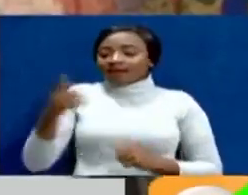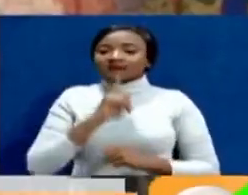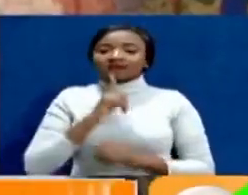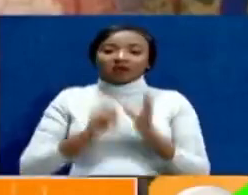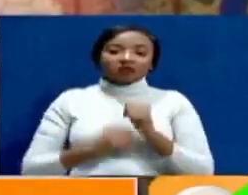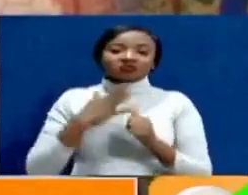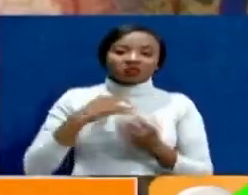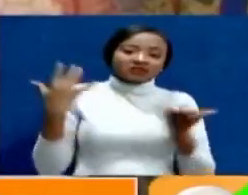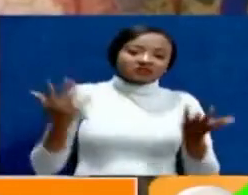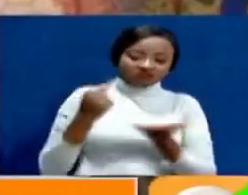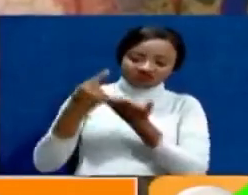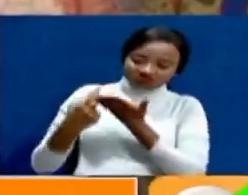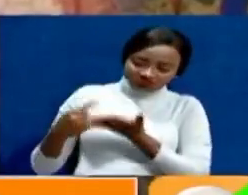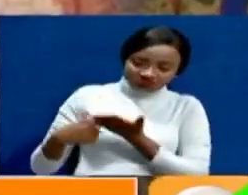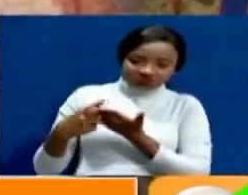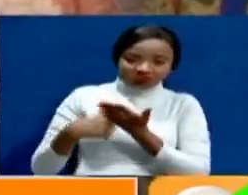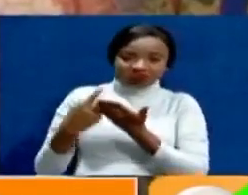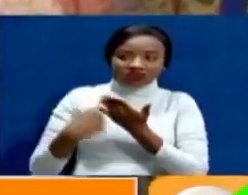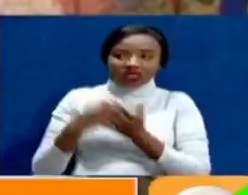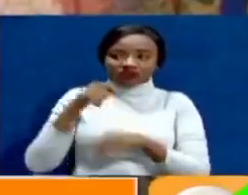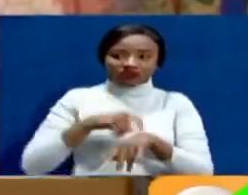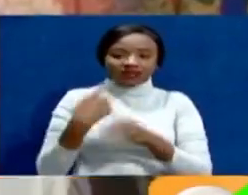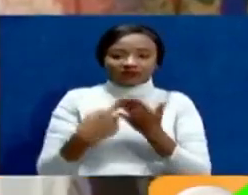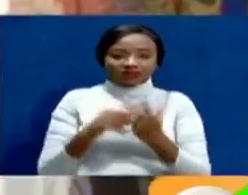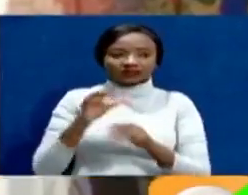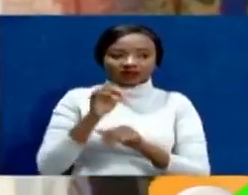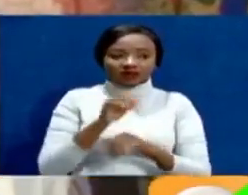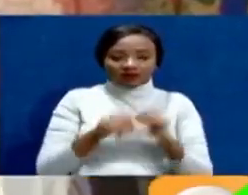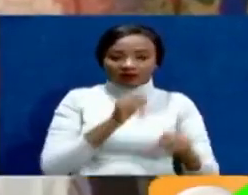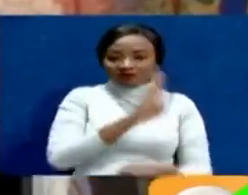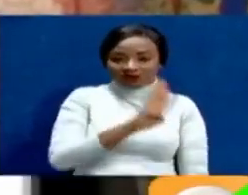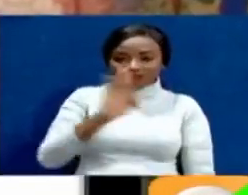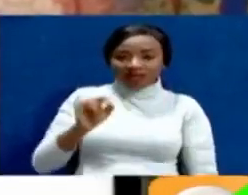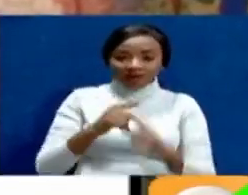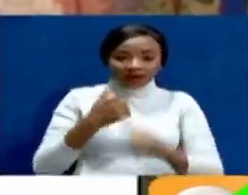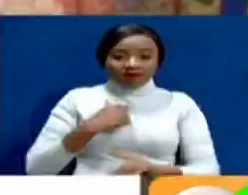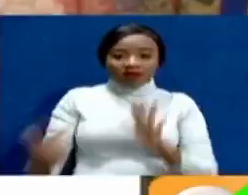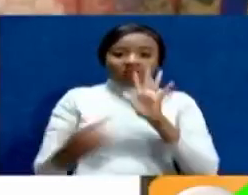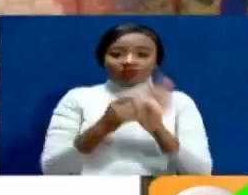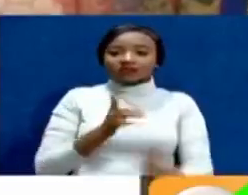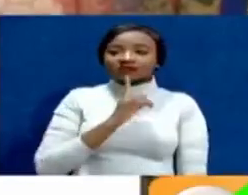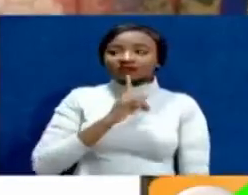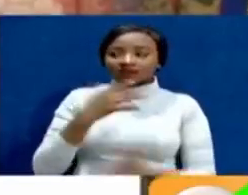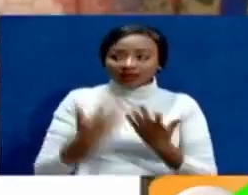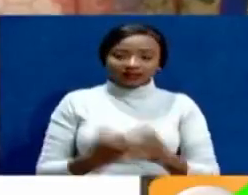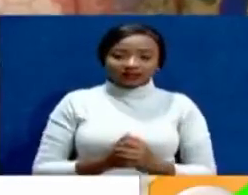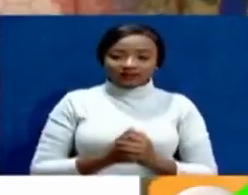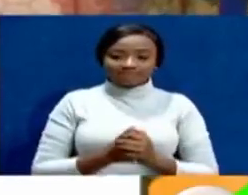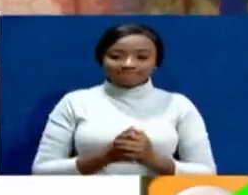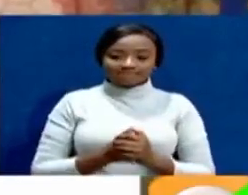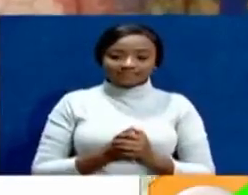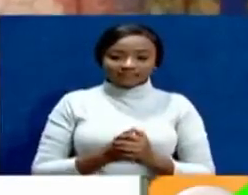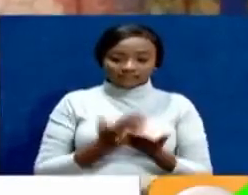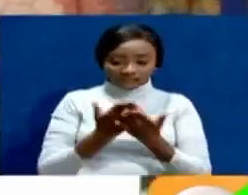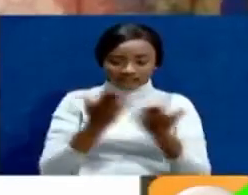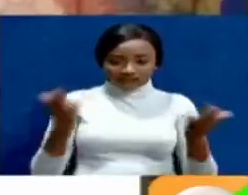tunataka dialogue kwa BBI. Mimi ningependa kuambia kwamba